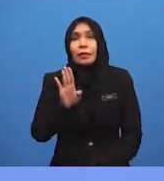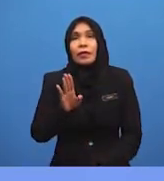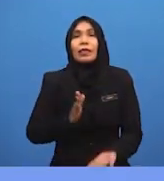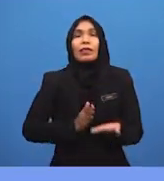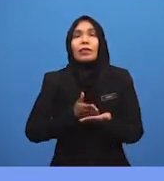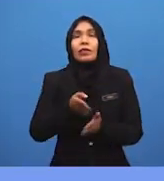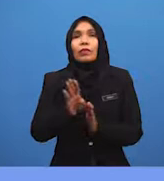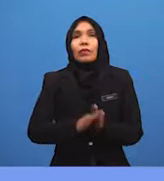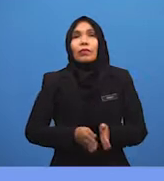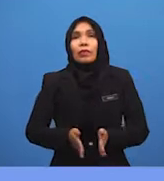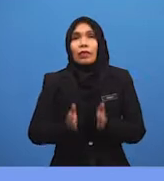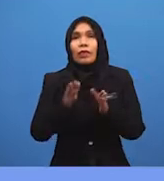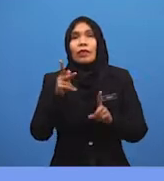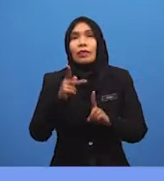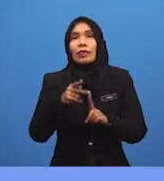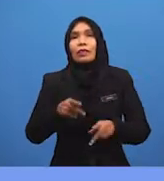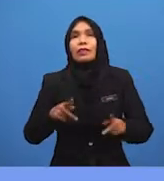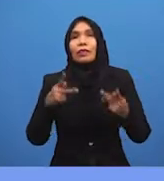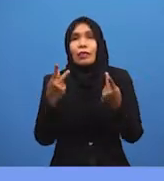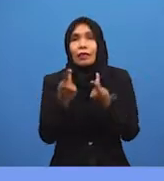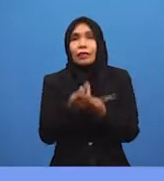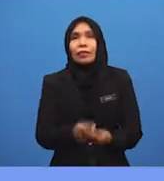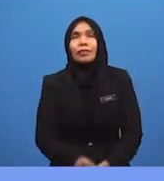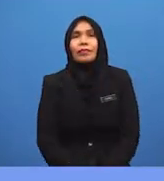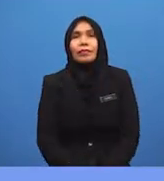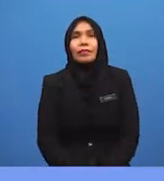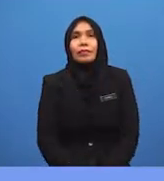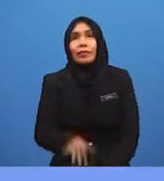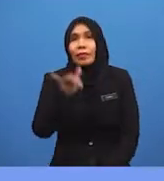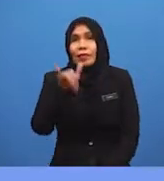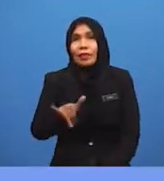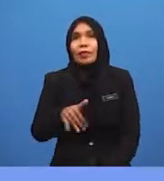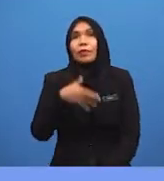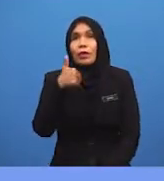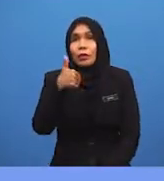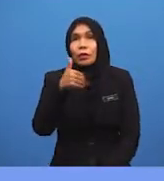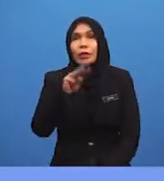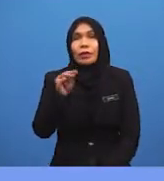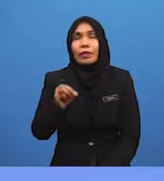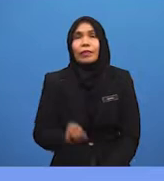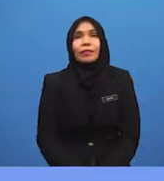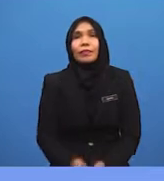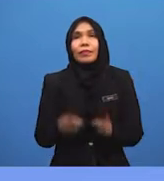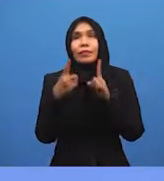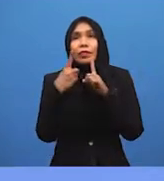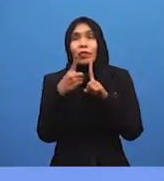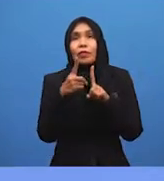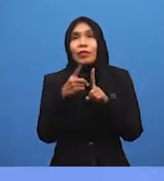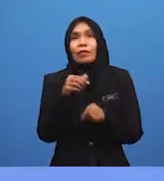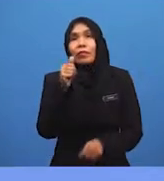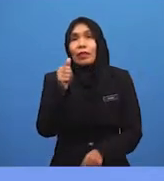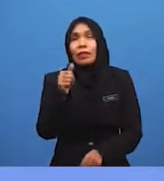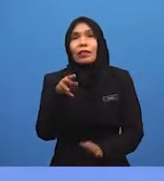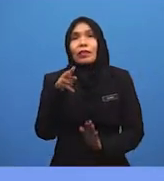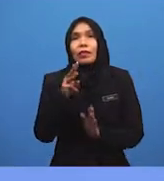B. Terus berjalan ke kelas. Ya, bagus murid-murid. Jawapannya